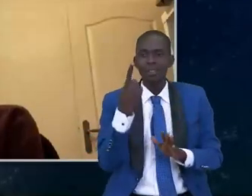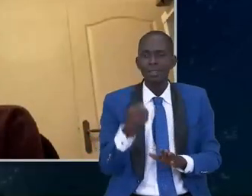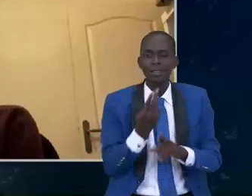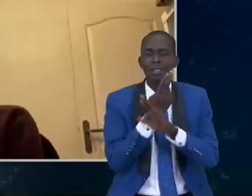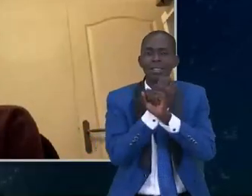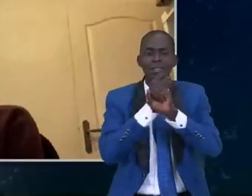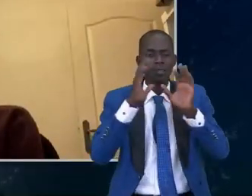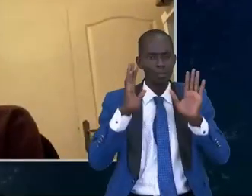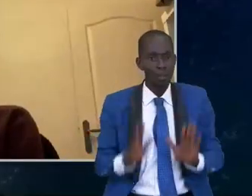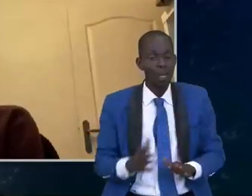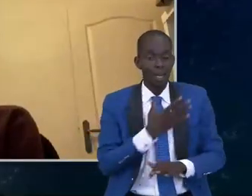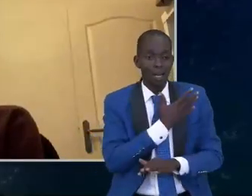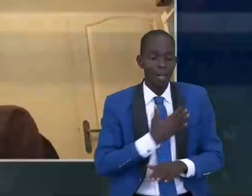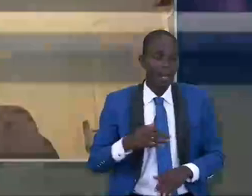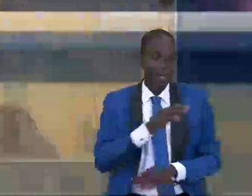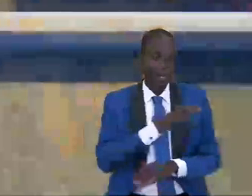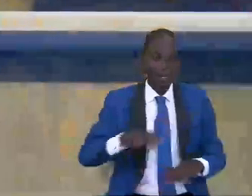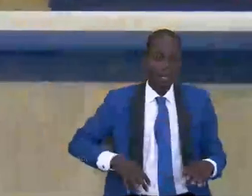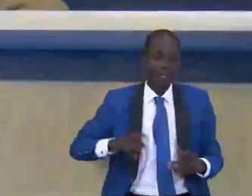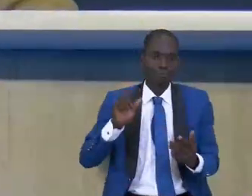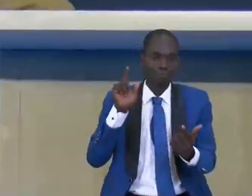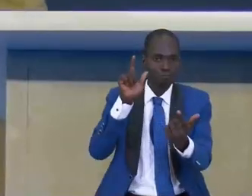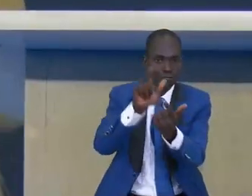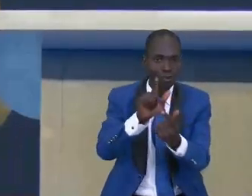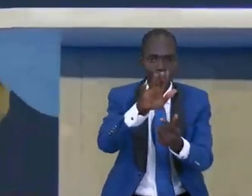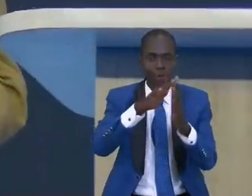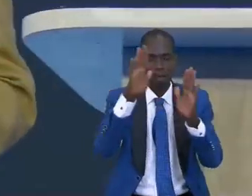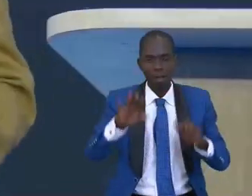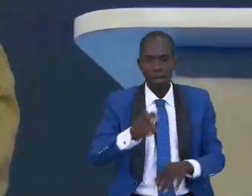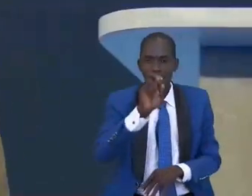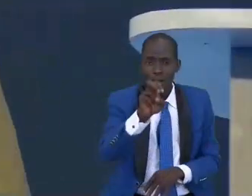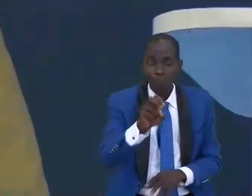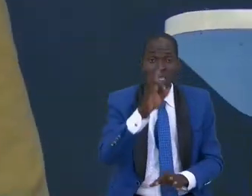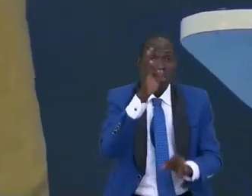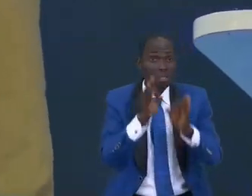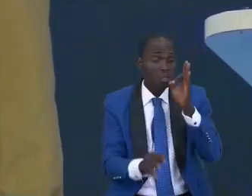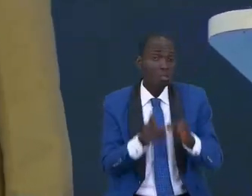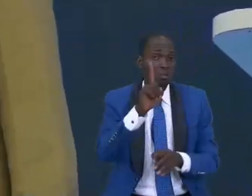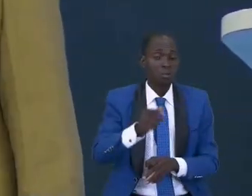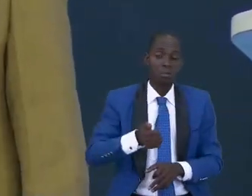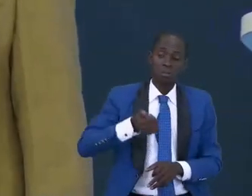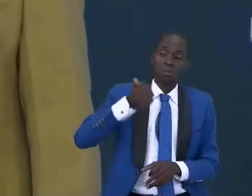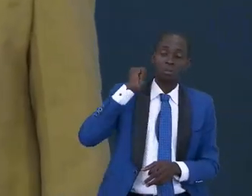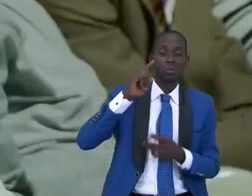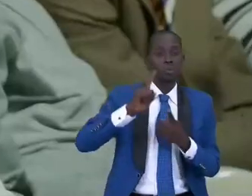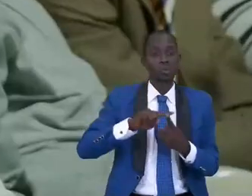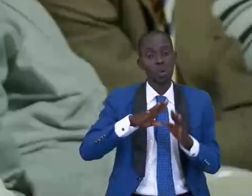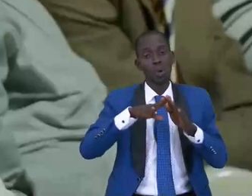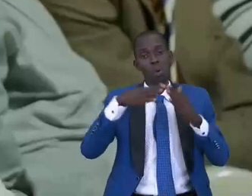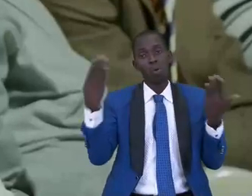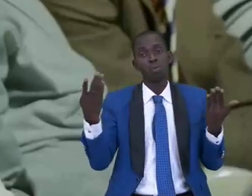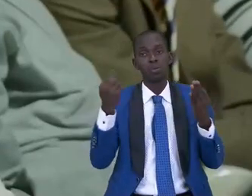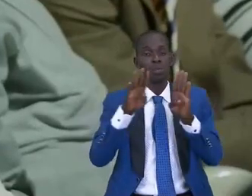voici le Rédempteur, et il vient taper à ta porte. Si tu n'ouvres pas la porte